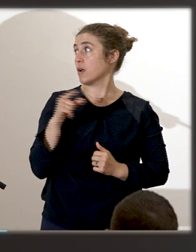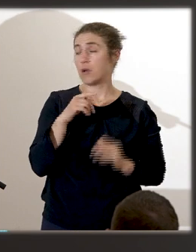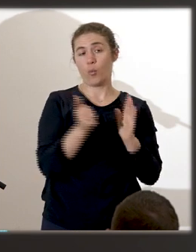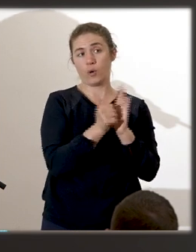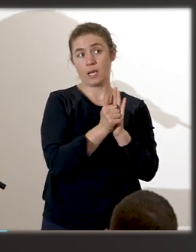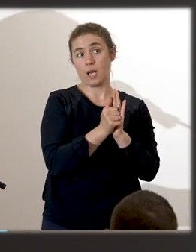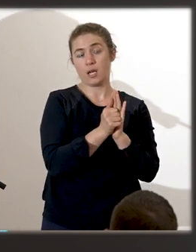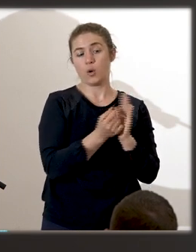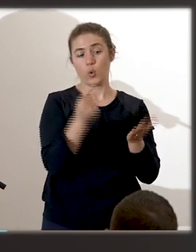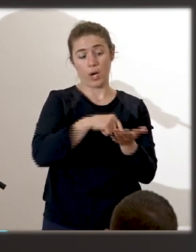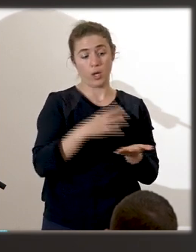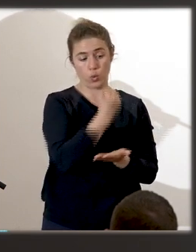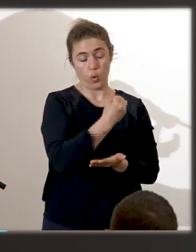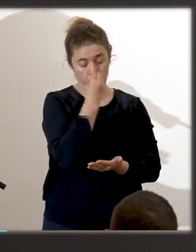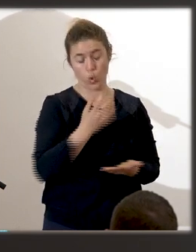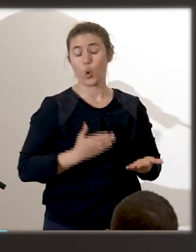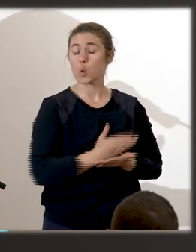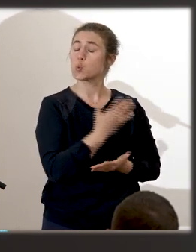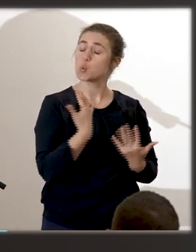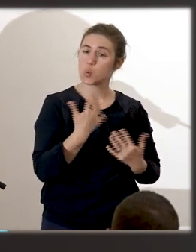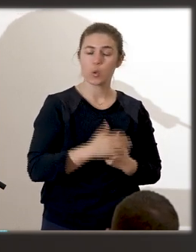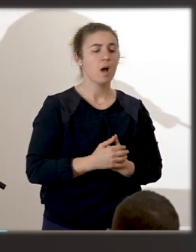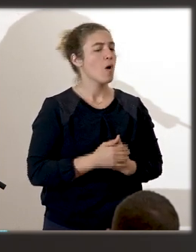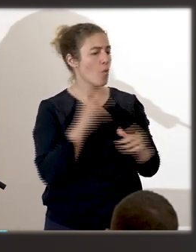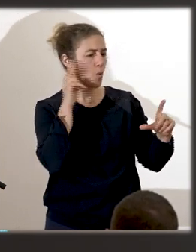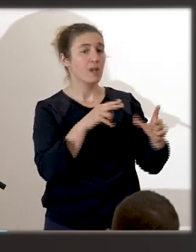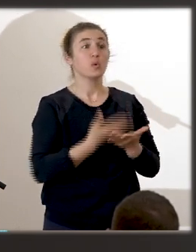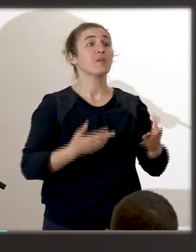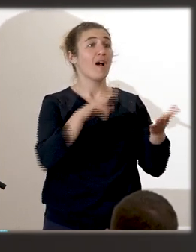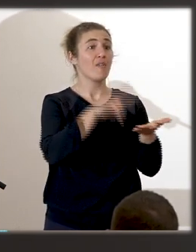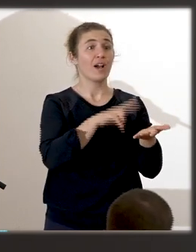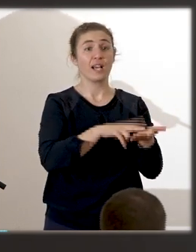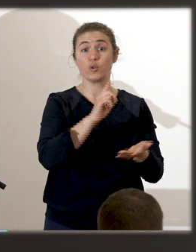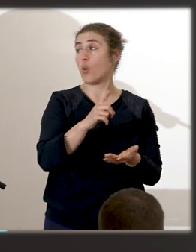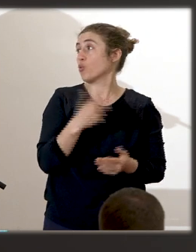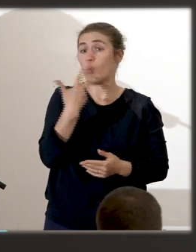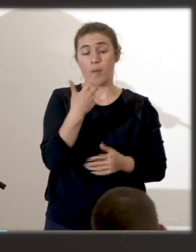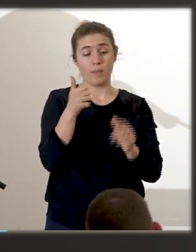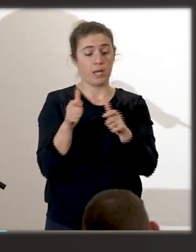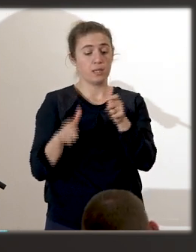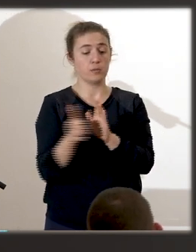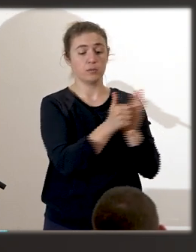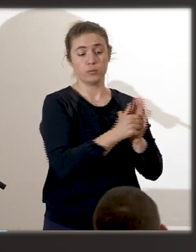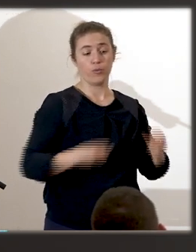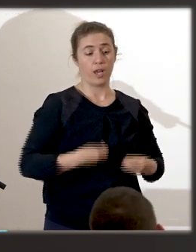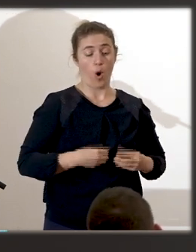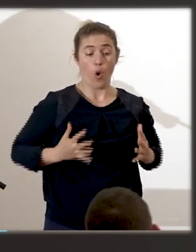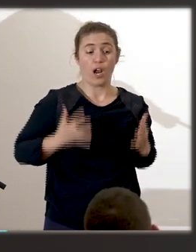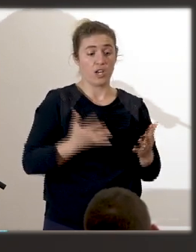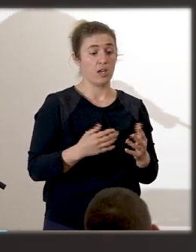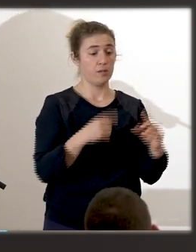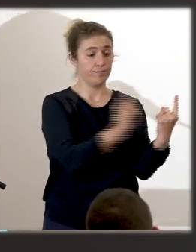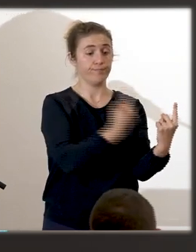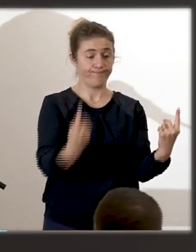sens. Il ne retranscrit évidemment pas le réel, mais met en scène 3 travailleurs engagés d'origine africaine qui